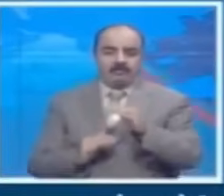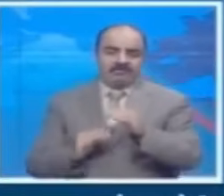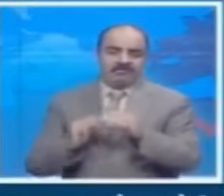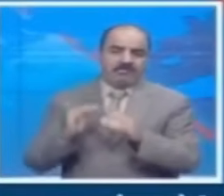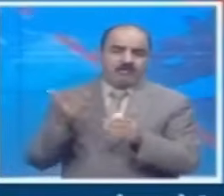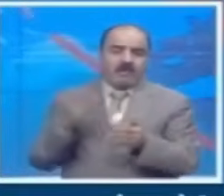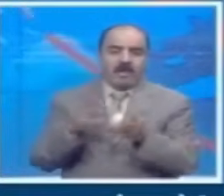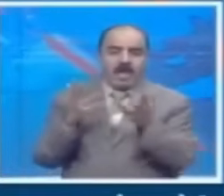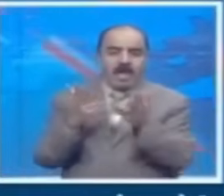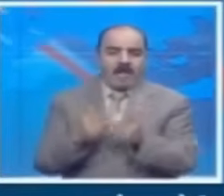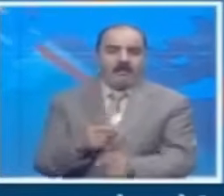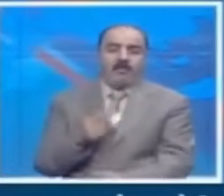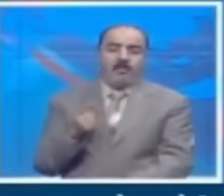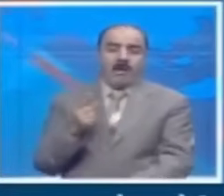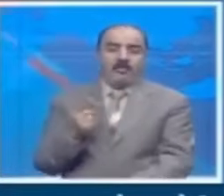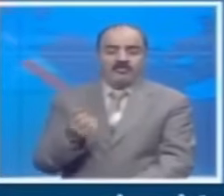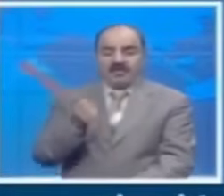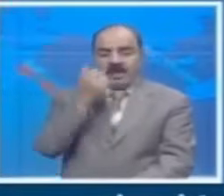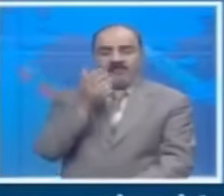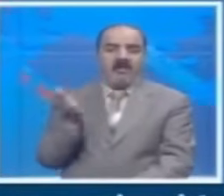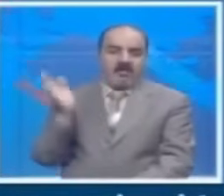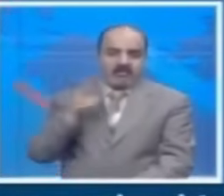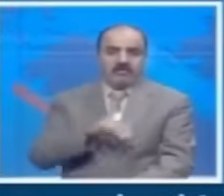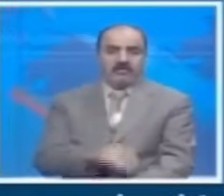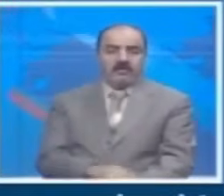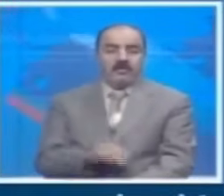الشهداء الفلسطينيين إلى أكثر من